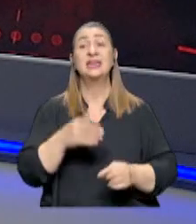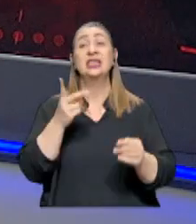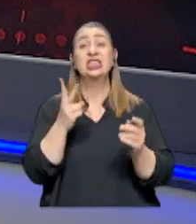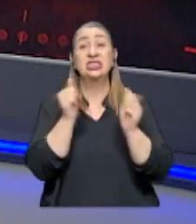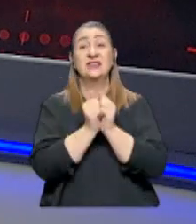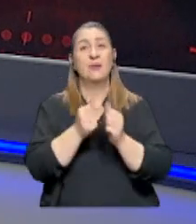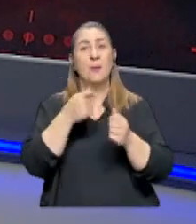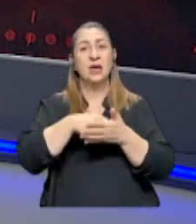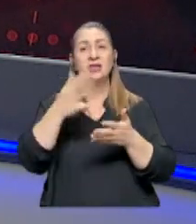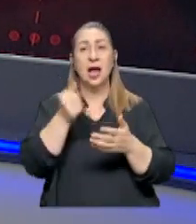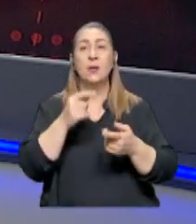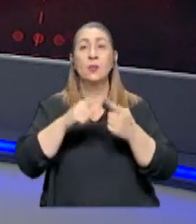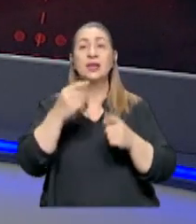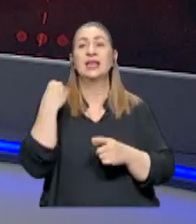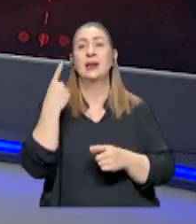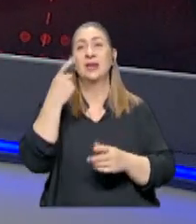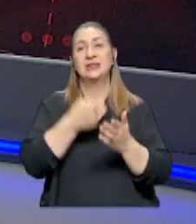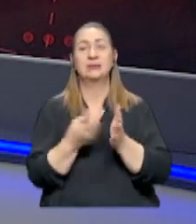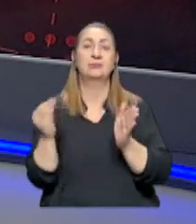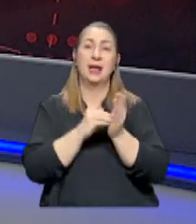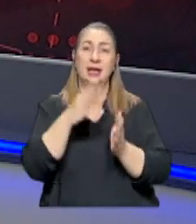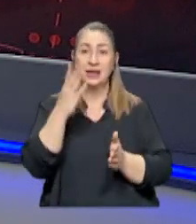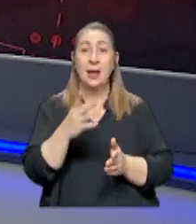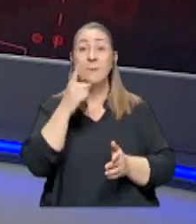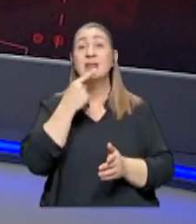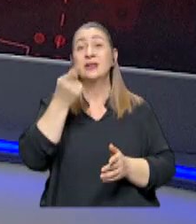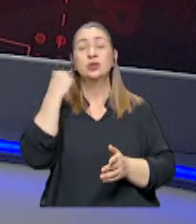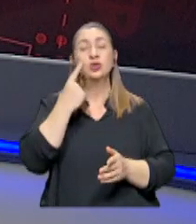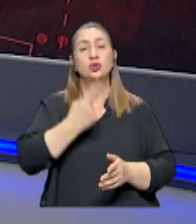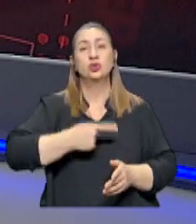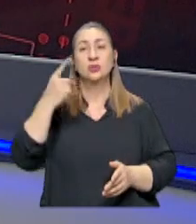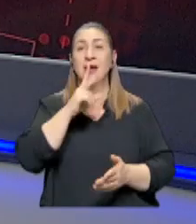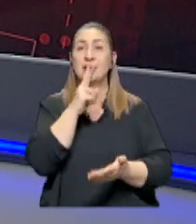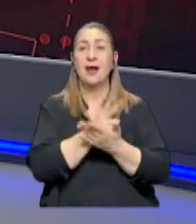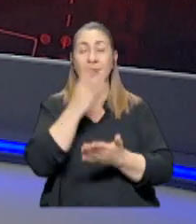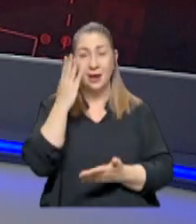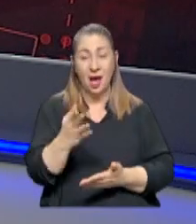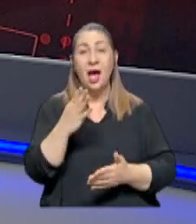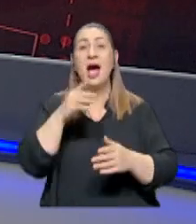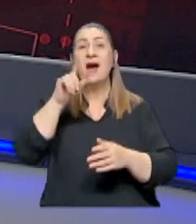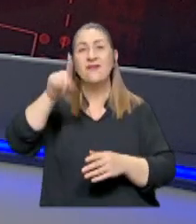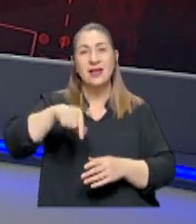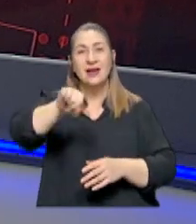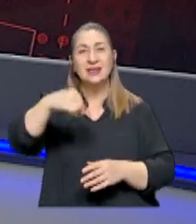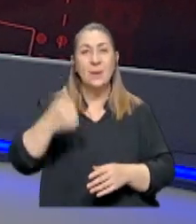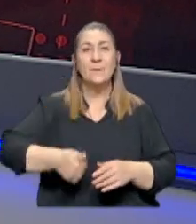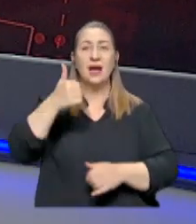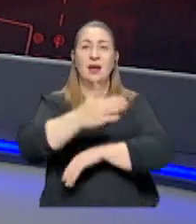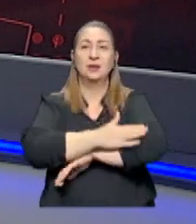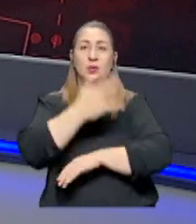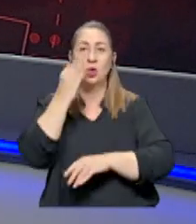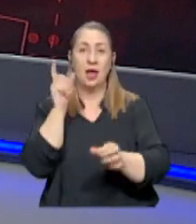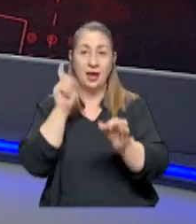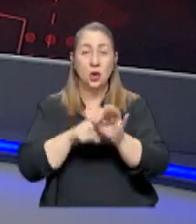Çift maaş alan bürokratlar listesine yeni bir isim daha eklendi. Bir yıl önce Cumhurbaşkanı kararıyla Hazine ve Maliye Bakan Yardımcısı